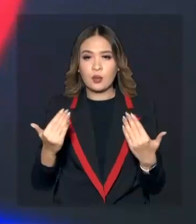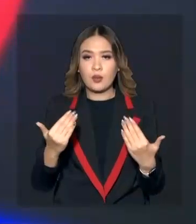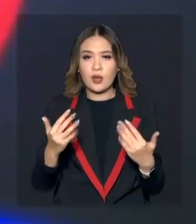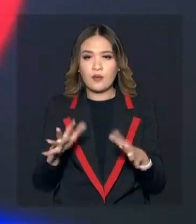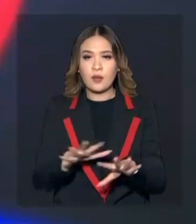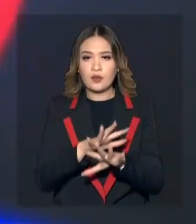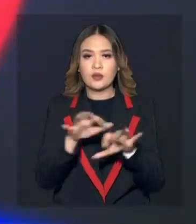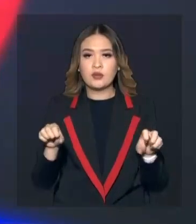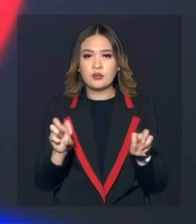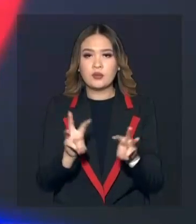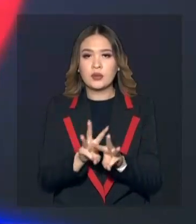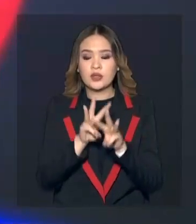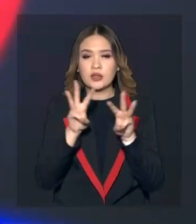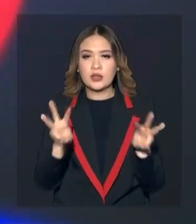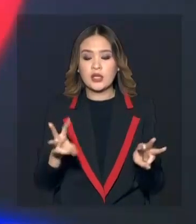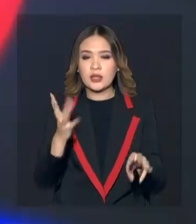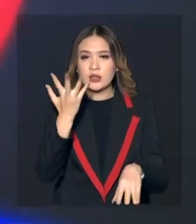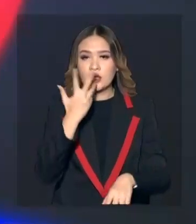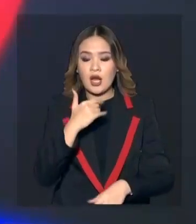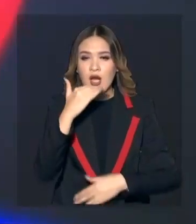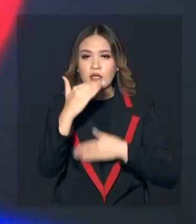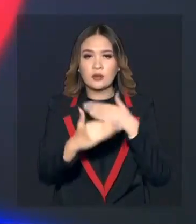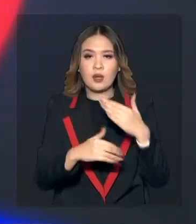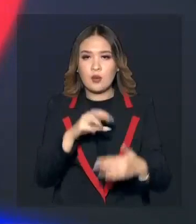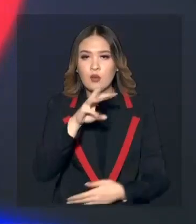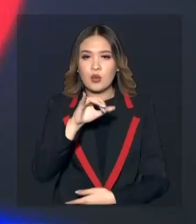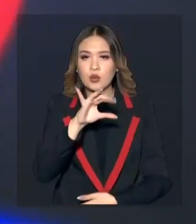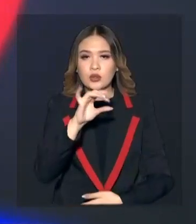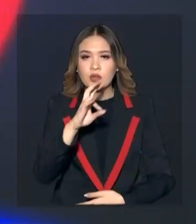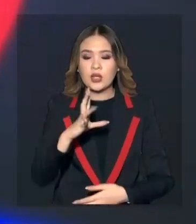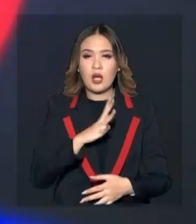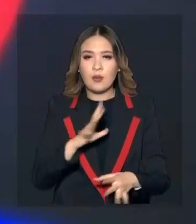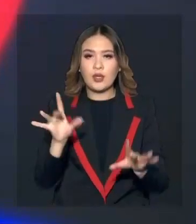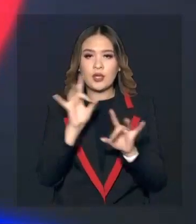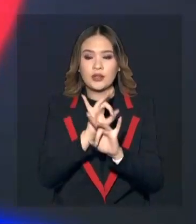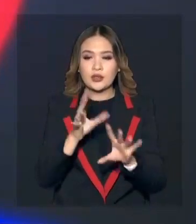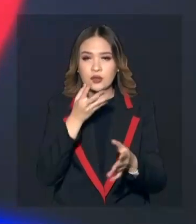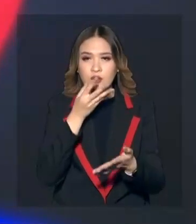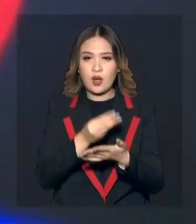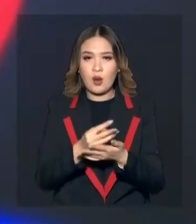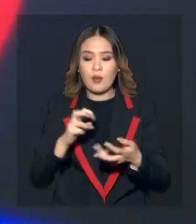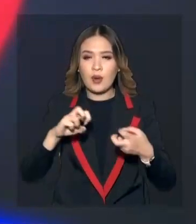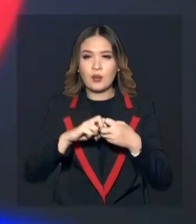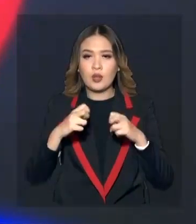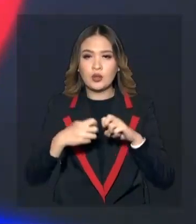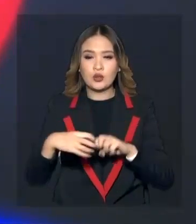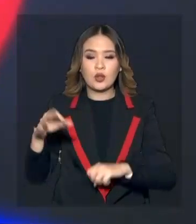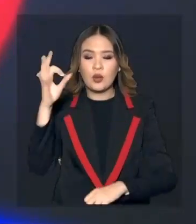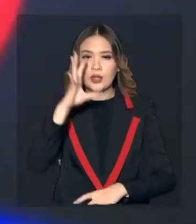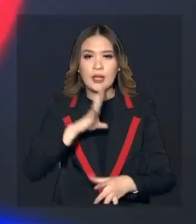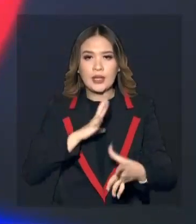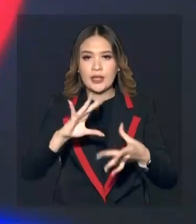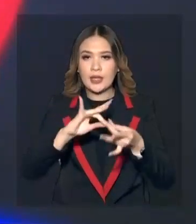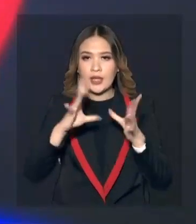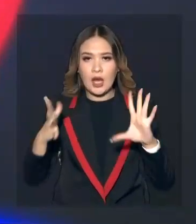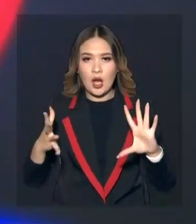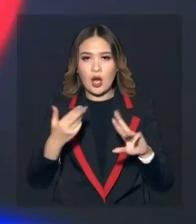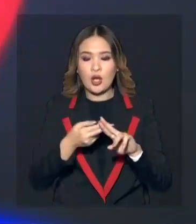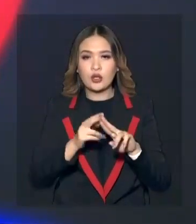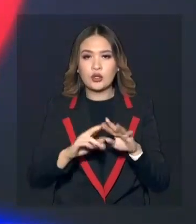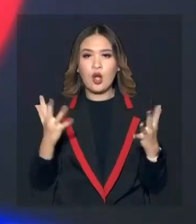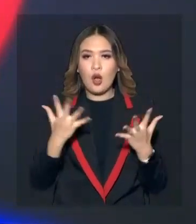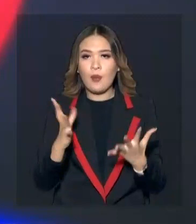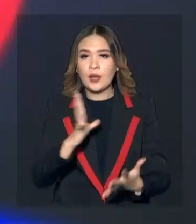в правительстве министр цифрового развития Багдат Мусин озвучил свою версию проблемы с доступом к интернету,